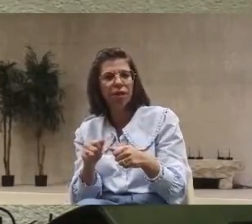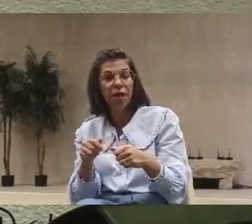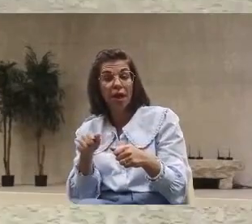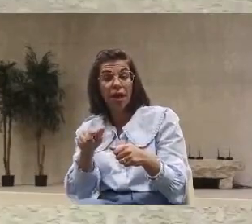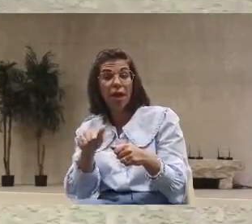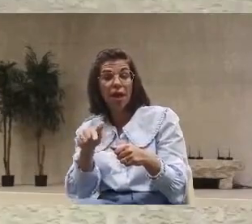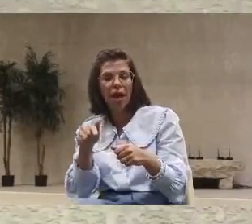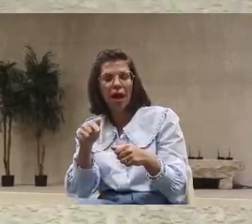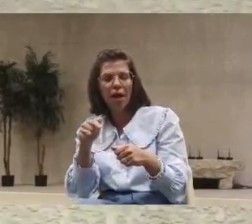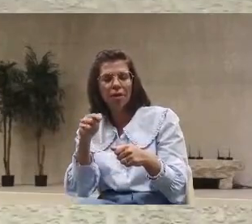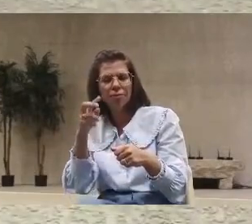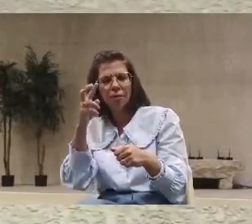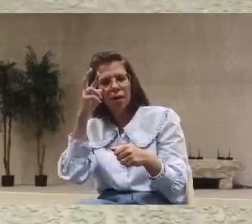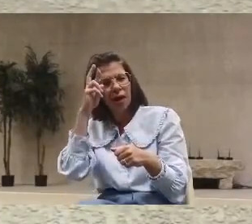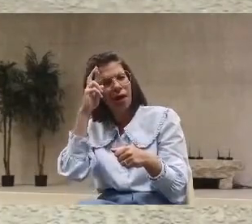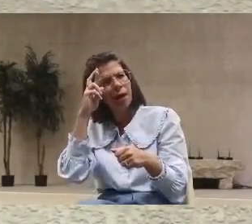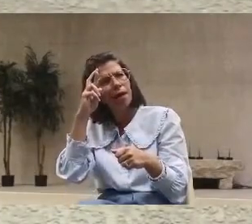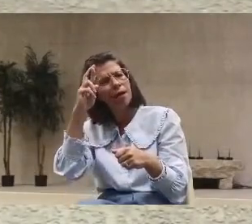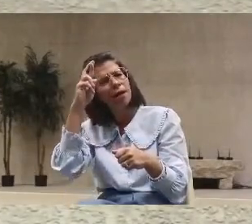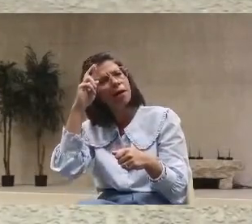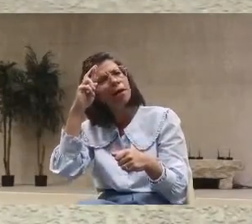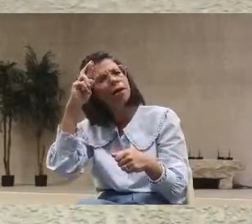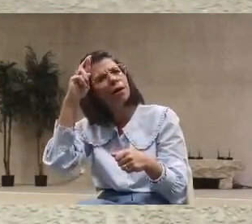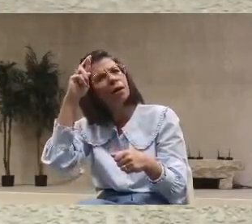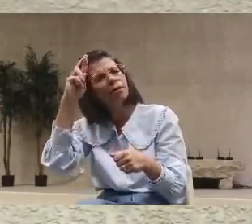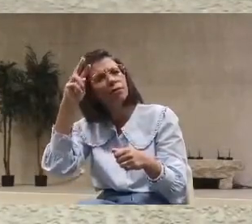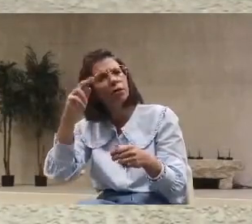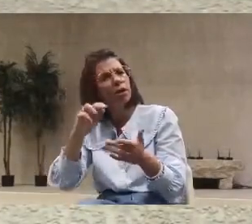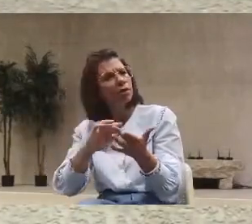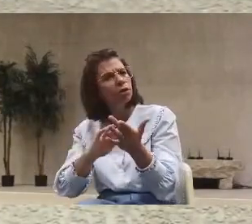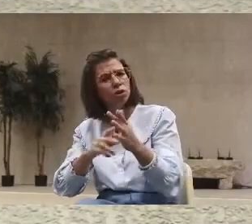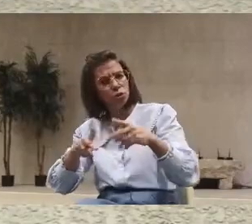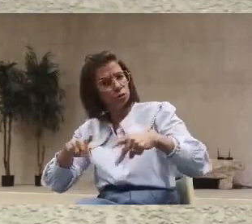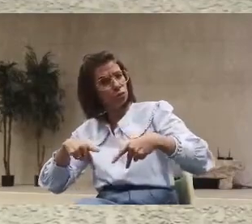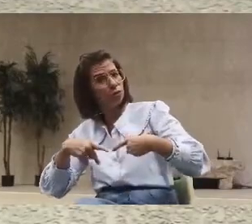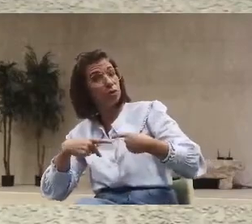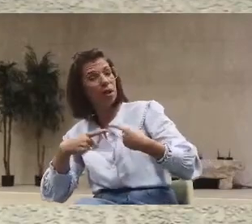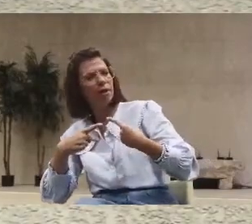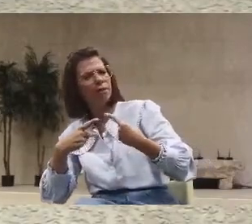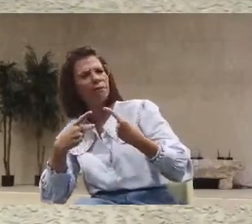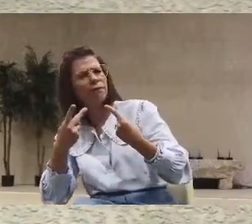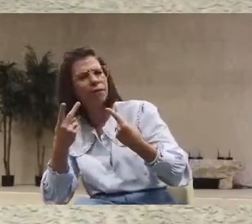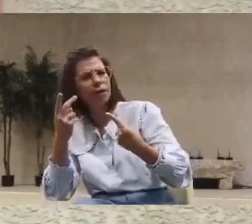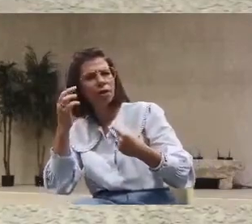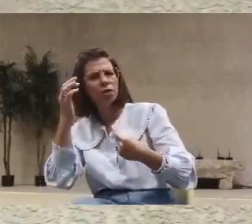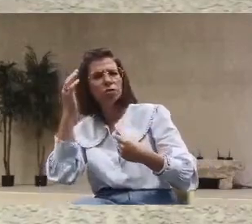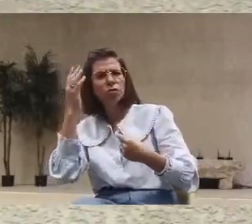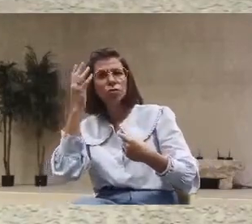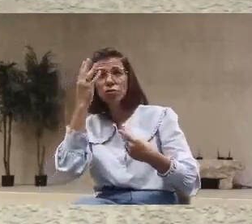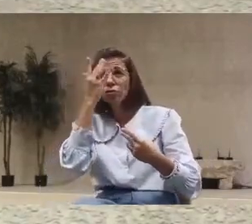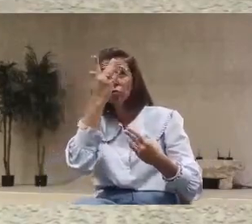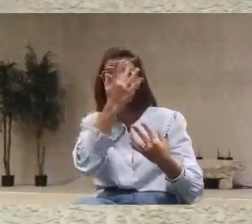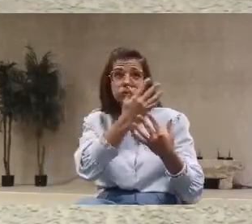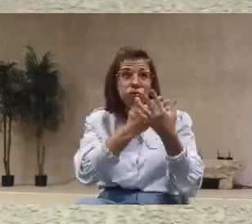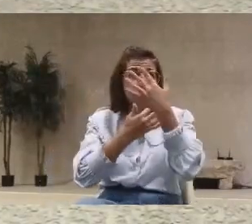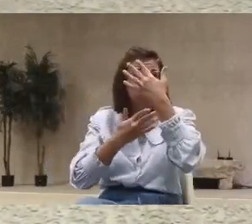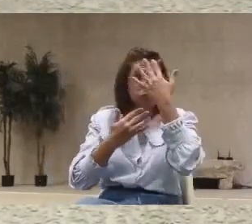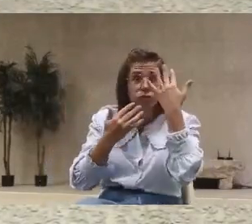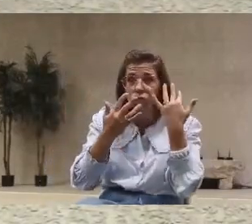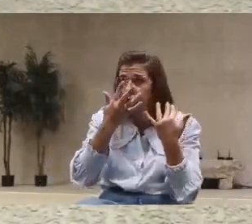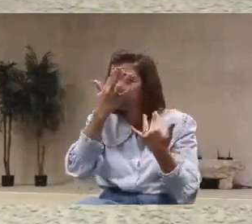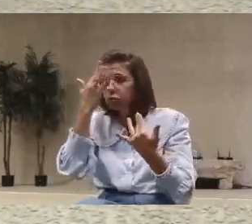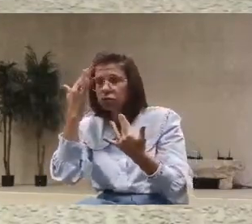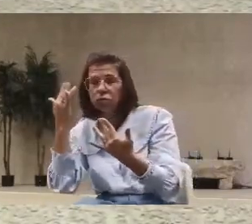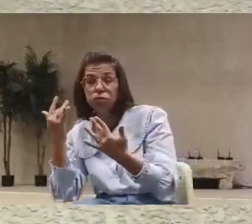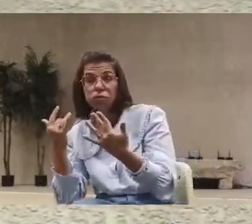c'est vrai qu'elle avait fait partie de la résistance sous l'occupation japonaise et quand il y eu la libération elle s'est engagée dans la